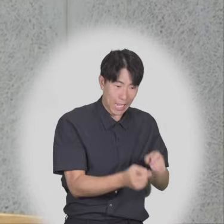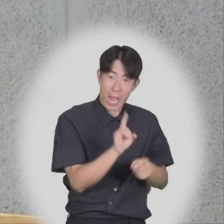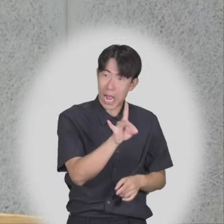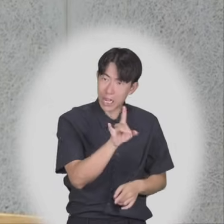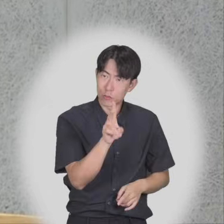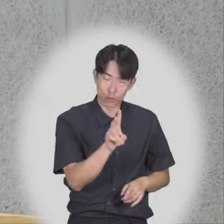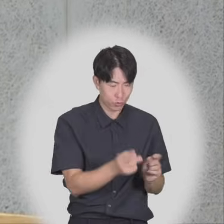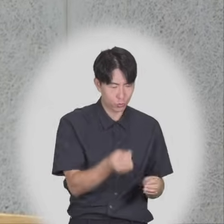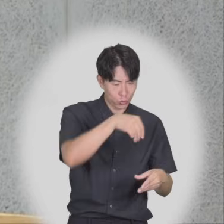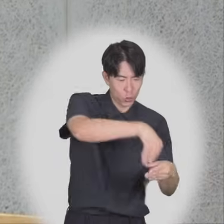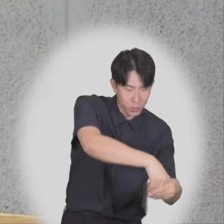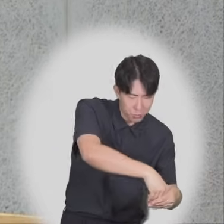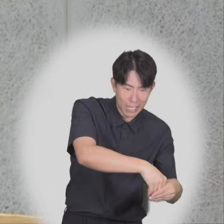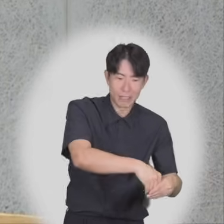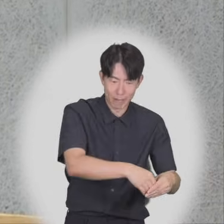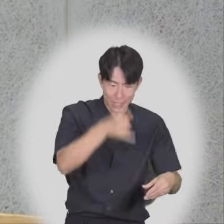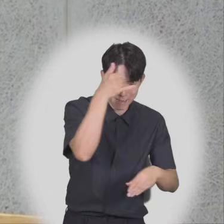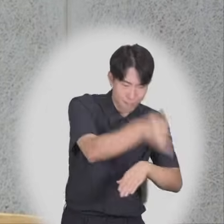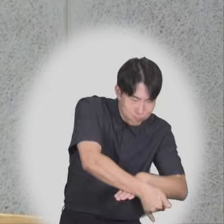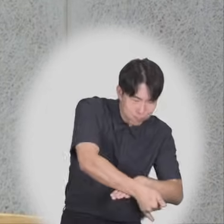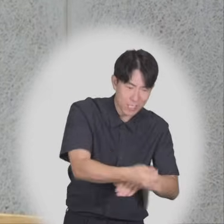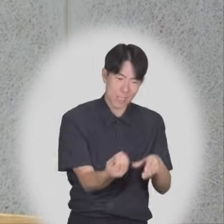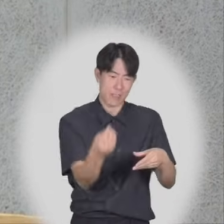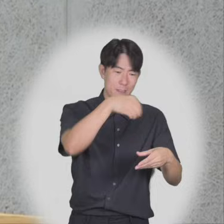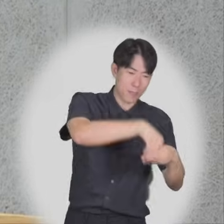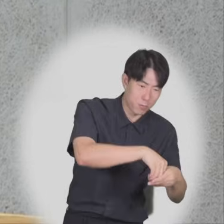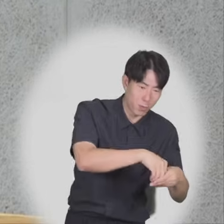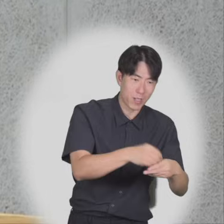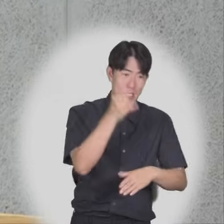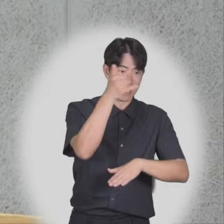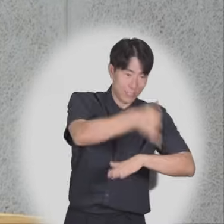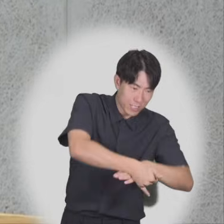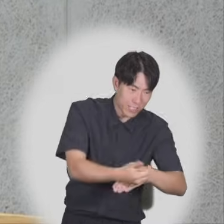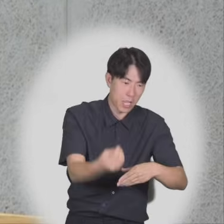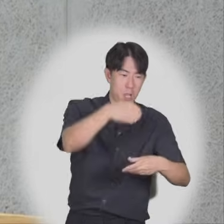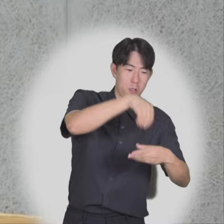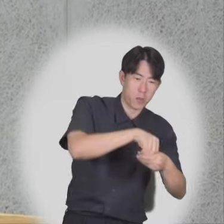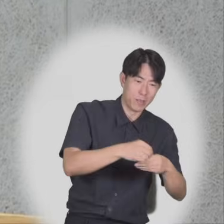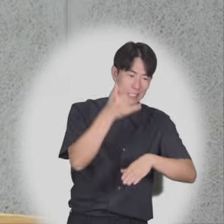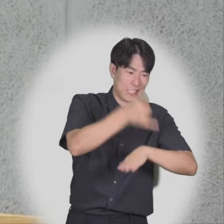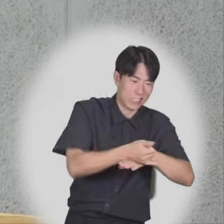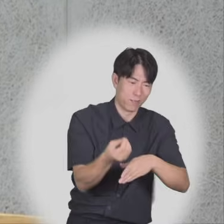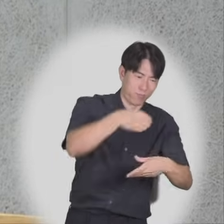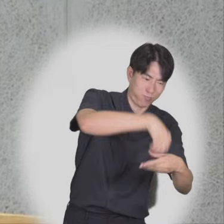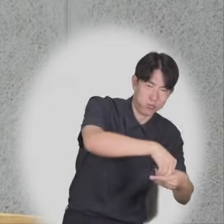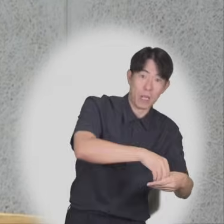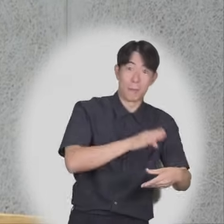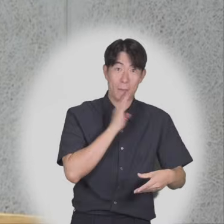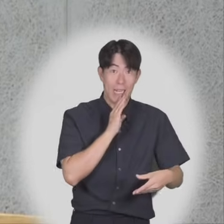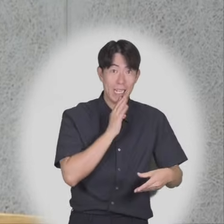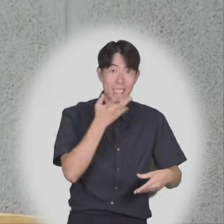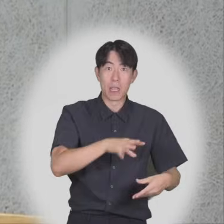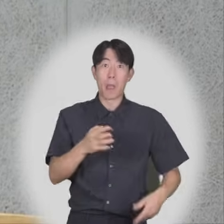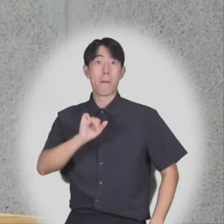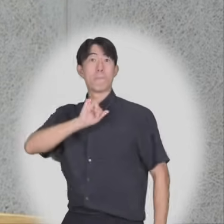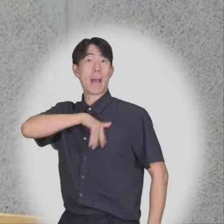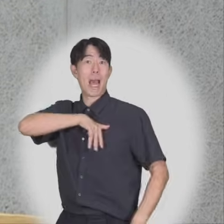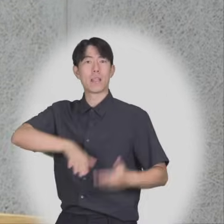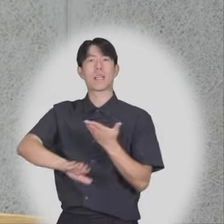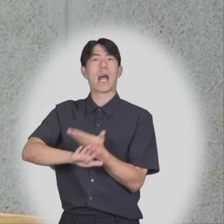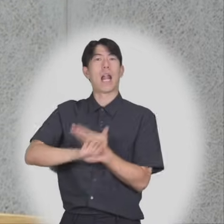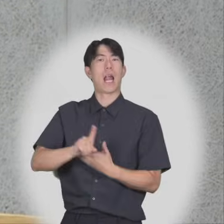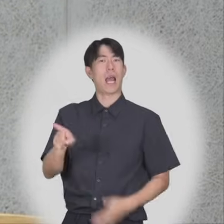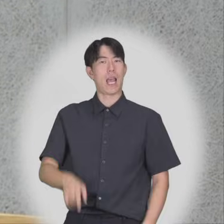하나를 심든지 몇 개를 심든지 이렇게 이제 씨 뿌리고 덮고 이런 식으로 씨를 뿌려 나가잖아요. 그런데 팔레스틴에서는 그렇게